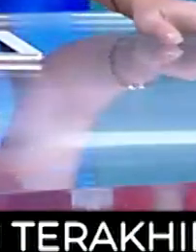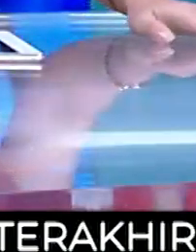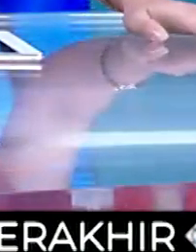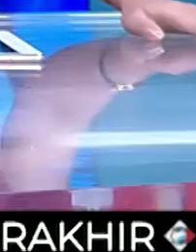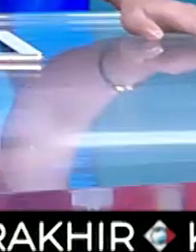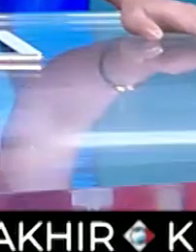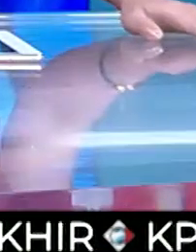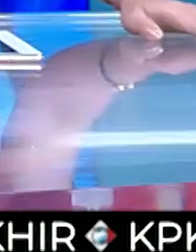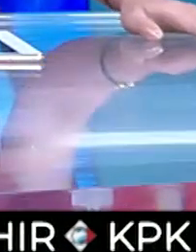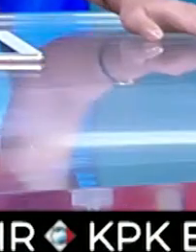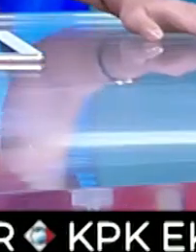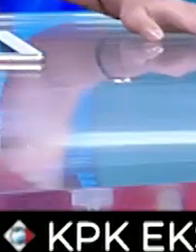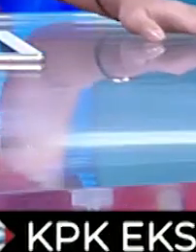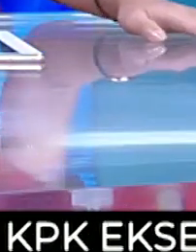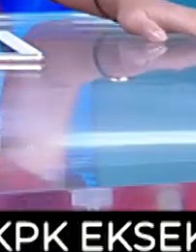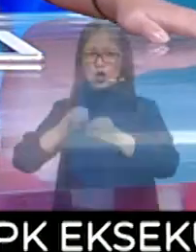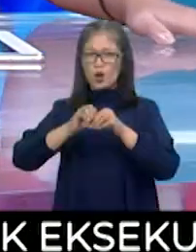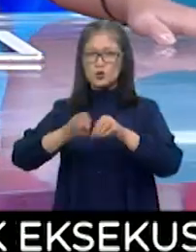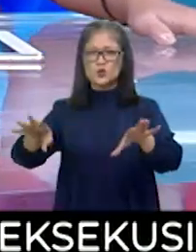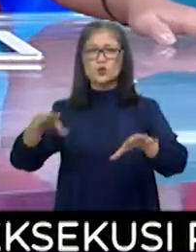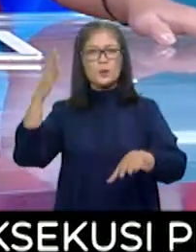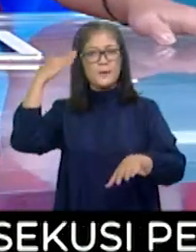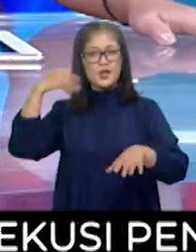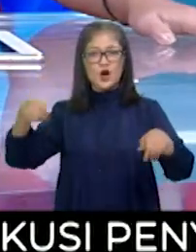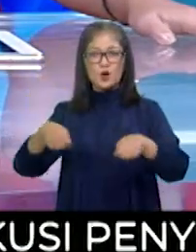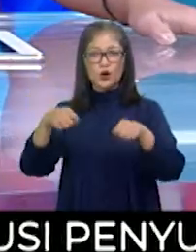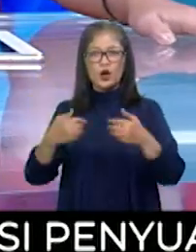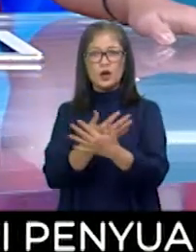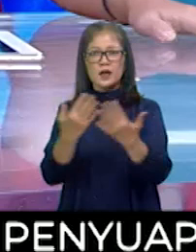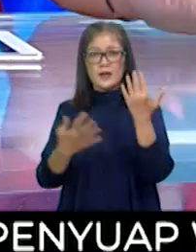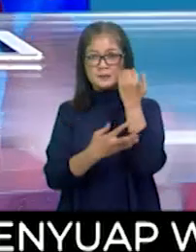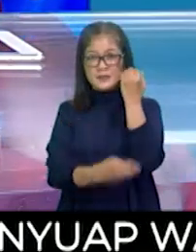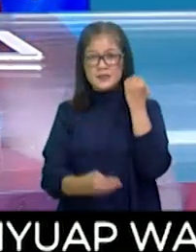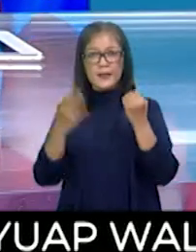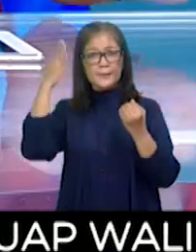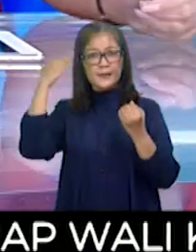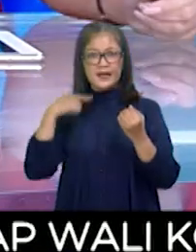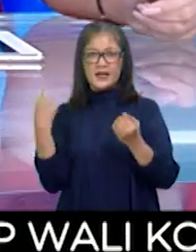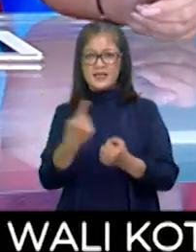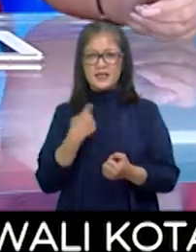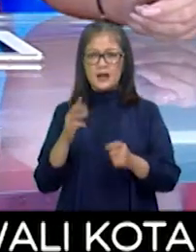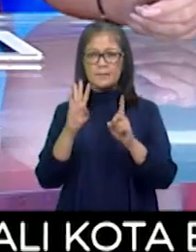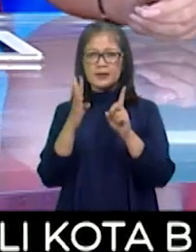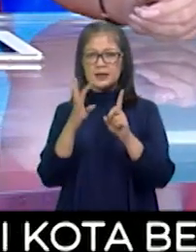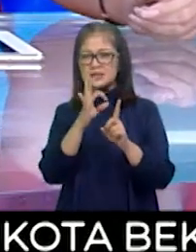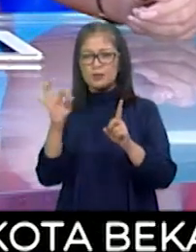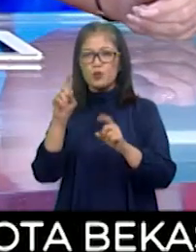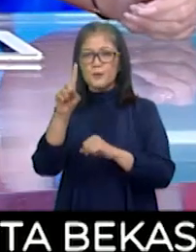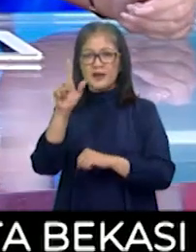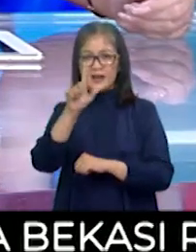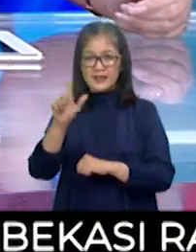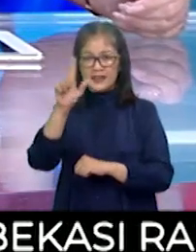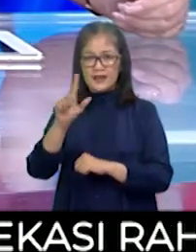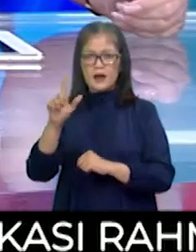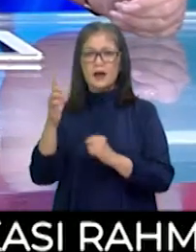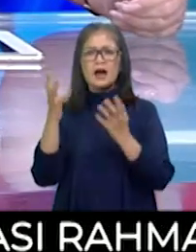pemirsa Kementerian Perdagangan meluncurkan minyak goreng rakyat kemasan minyak kita seharga 14.000 per liter diharapkan